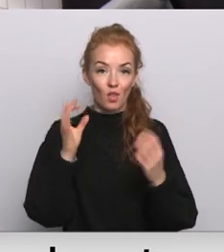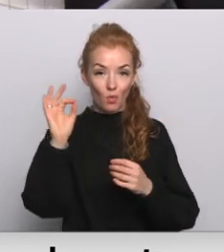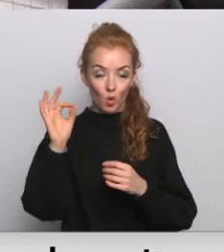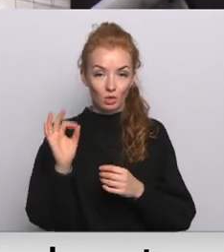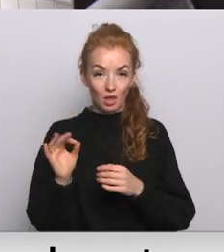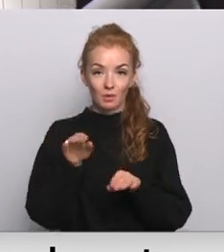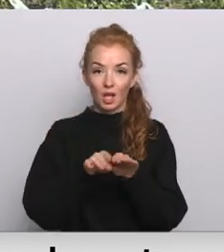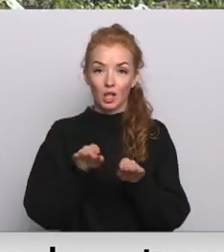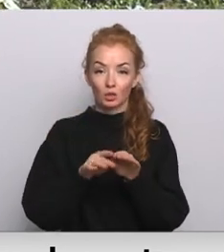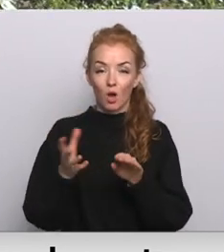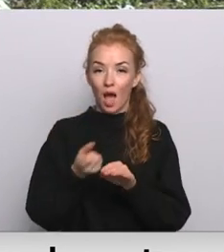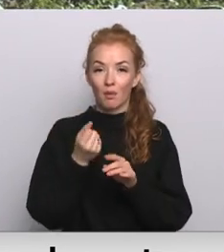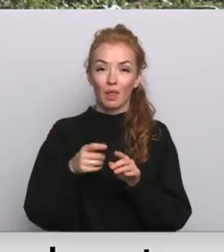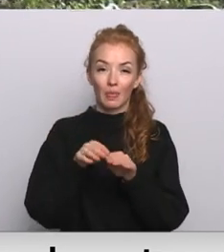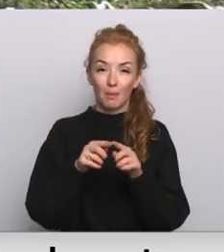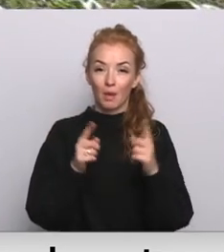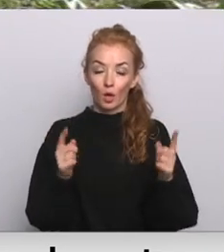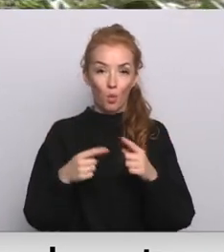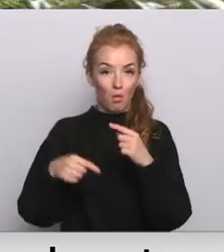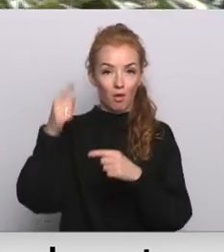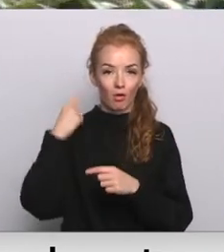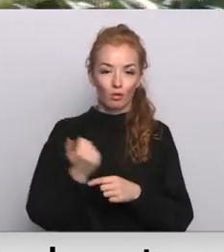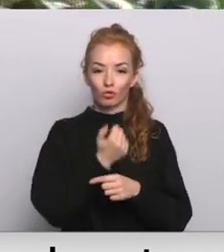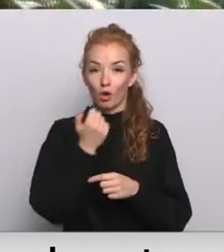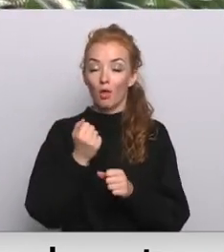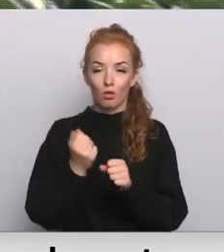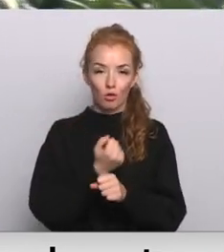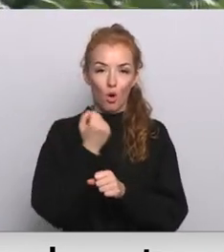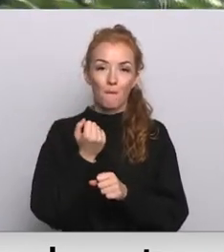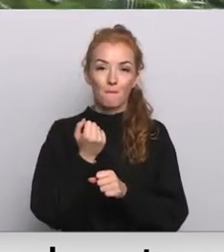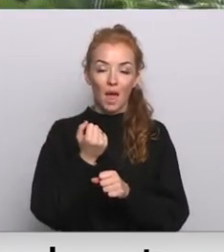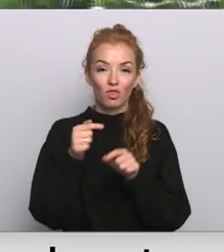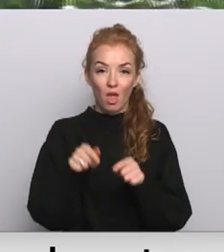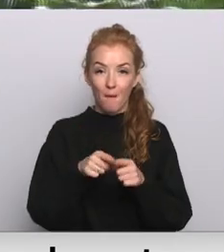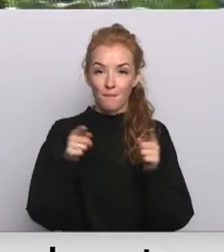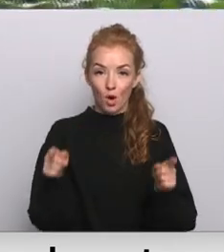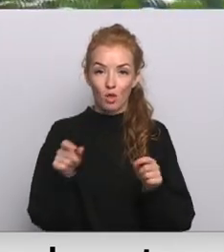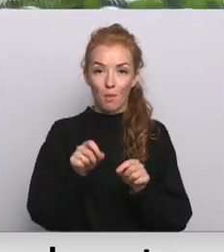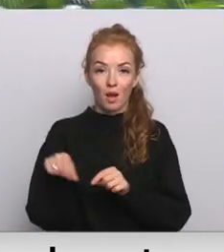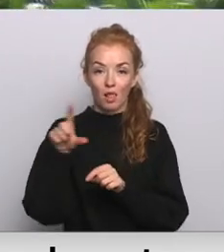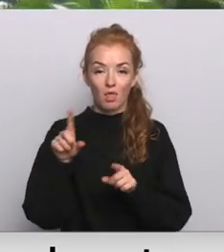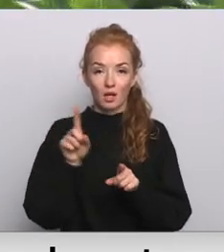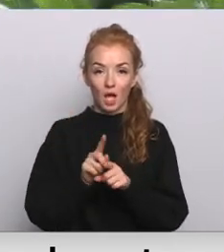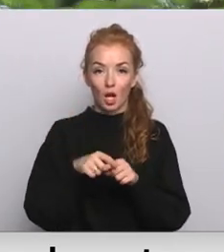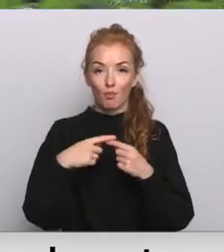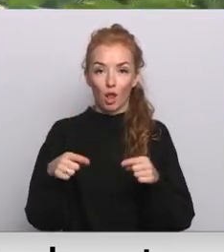29,9% salīdzinot ar līdzīgu periodu pagājušajā gadā. Tiesa gan attiecīgajā periodā palielinājies arī